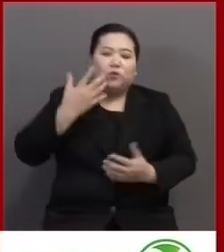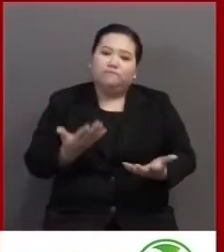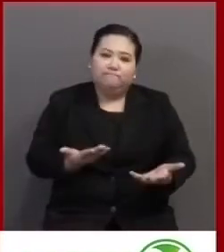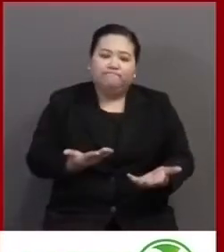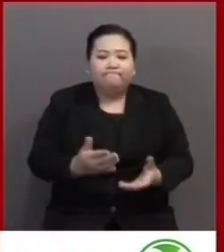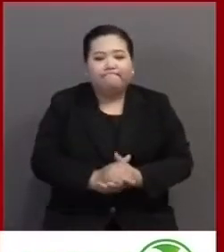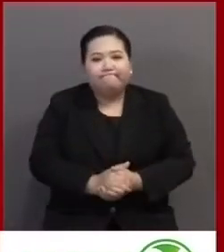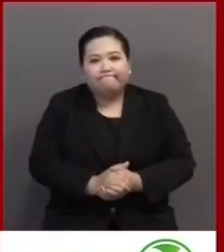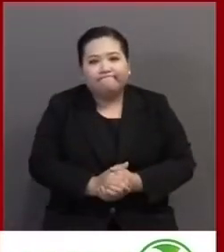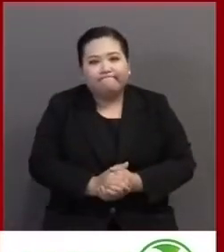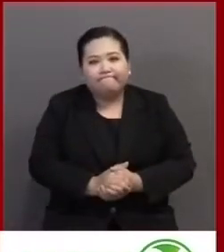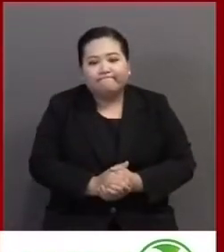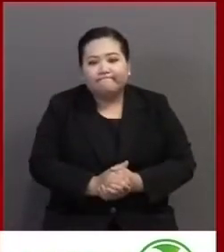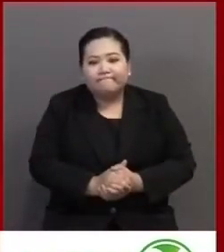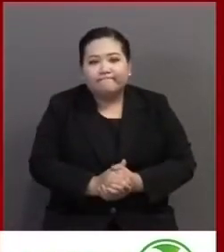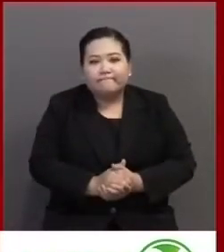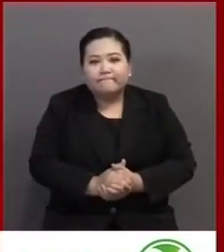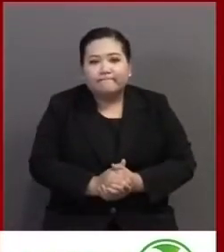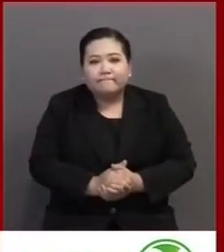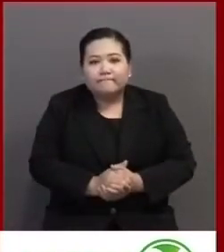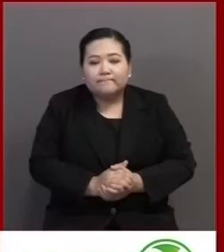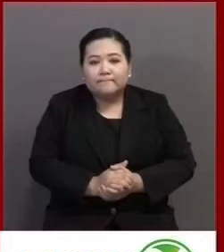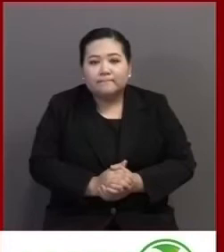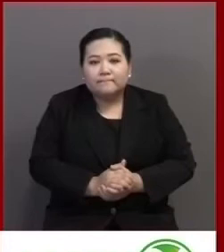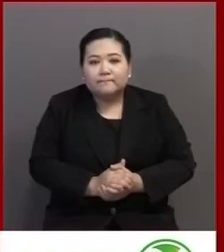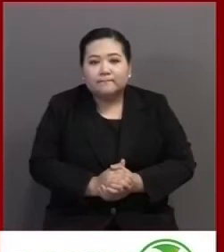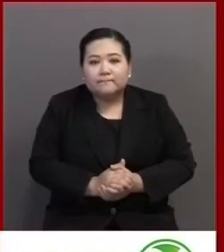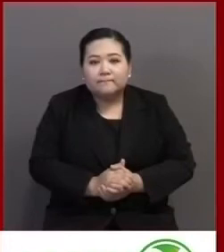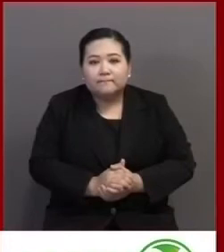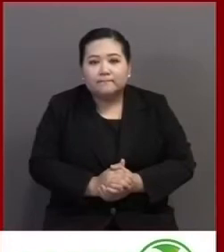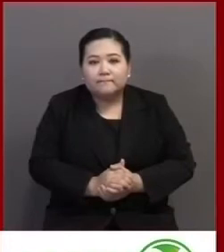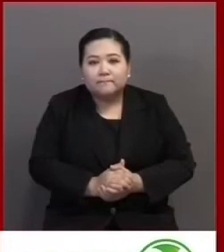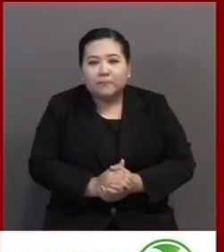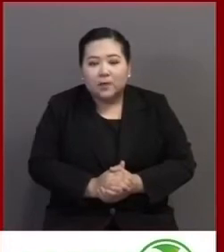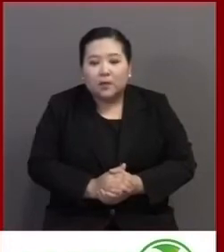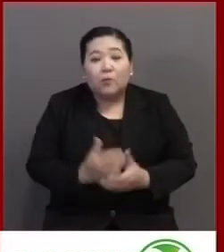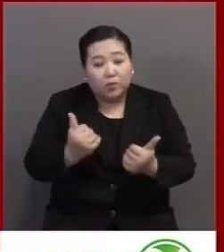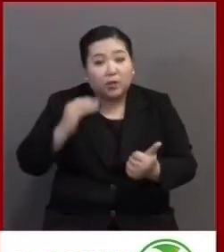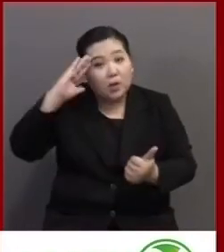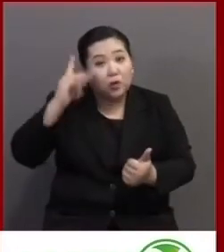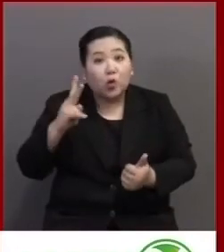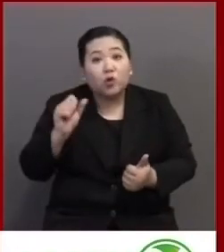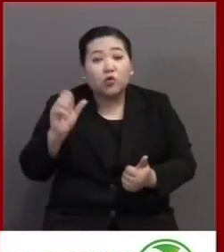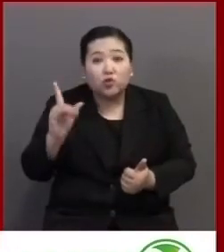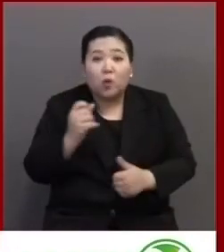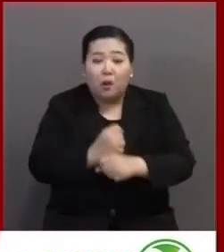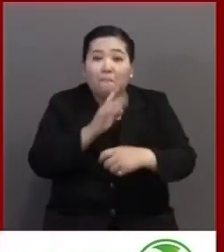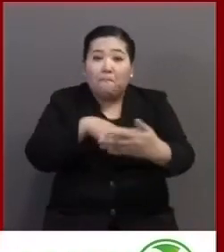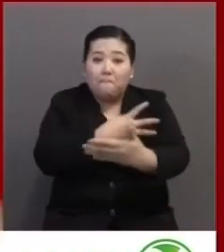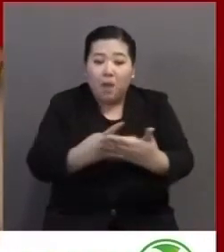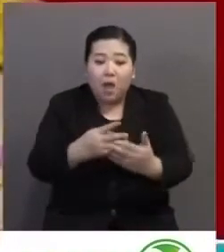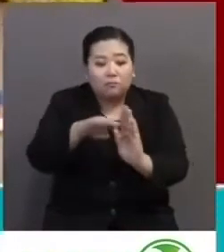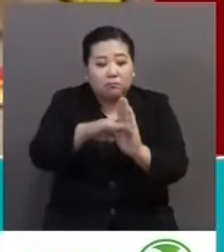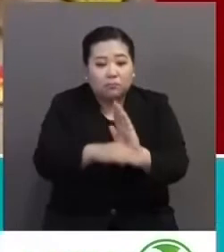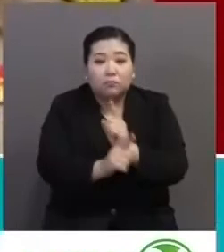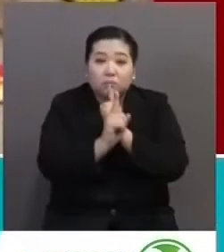ป คือไปถึงคสช.ต้องทำวันนี้ให้มันเรียบร้อยตามรถแมพก่อน คสช.ทำทุกอย่